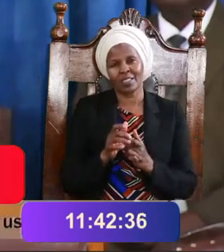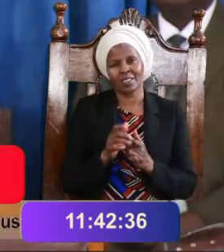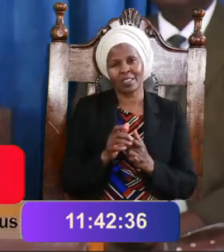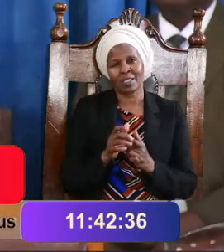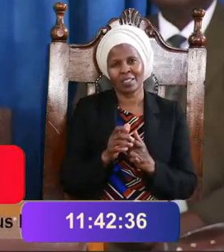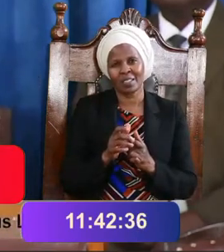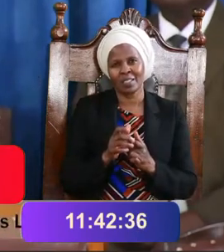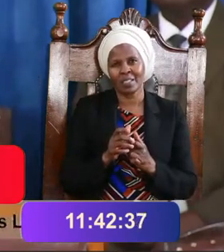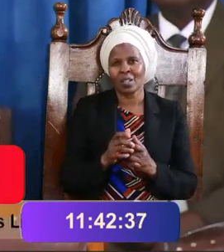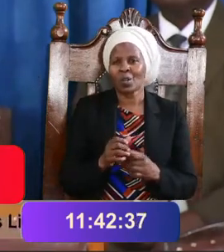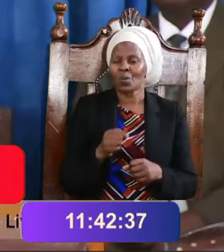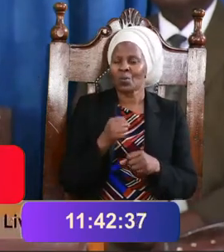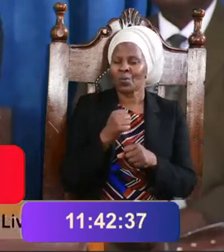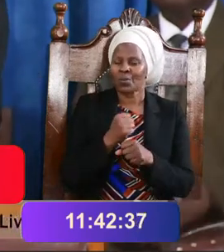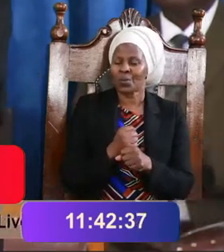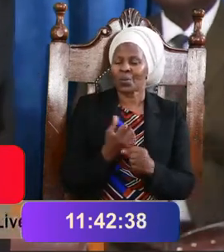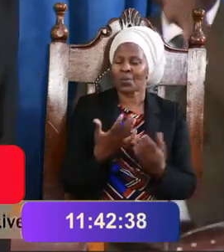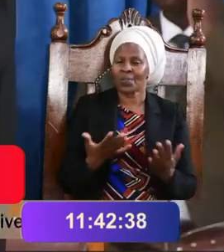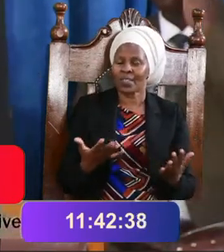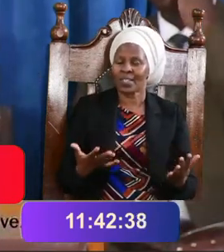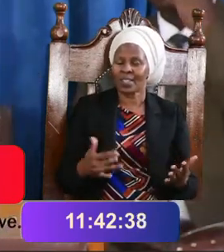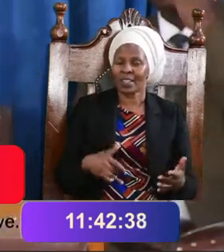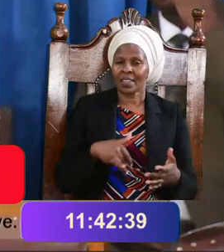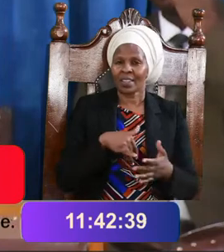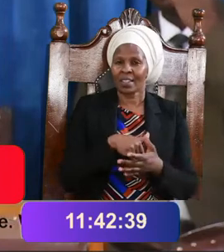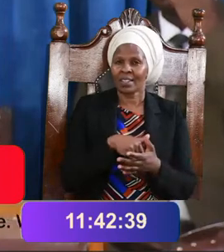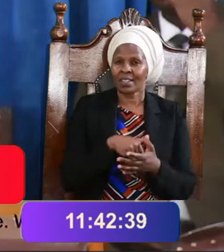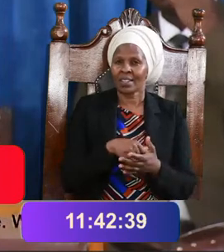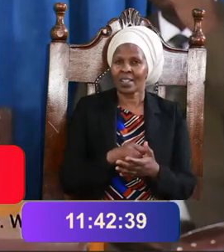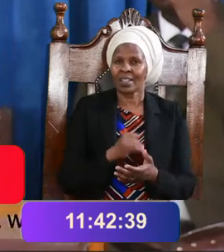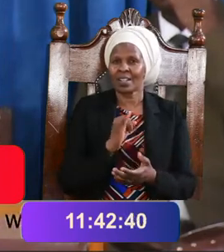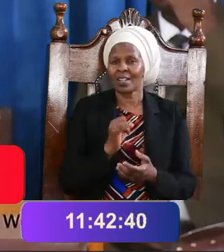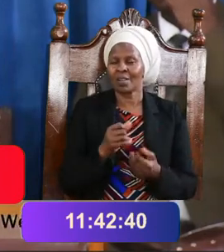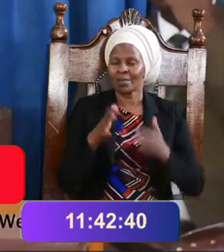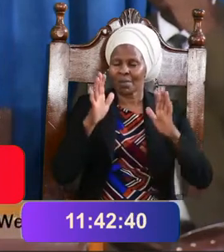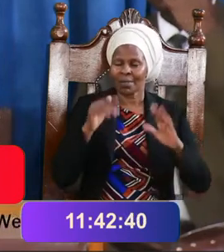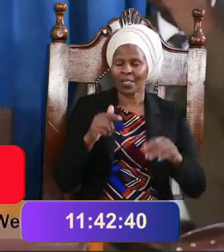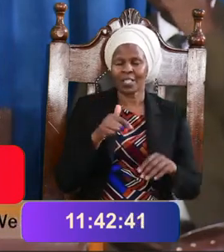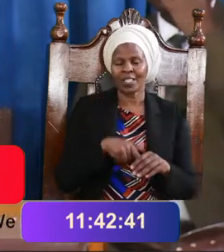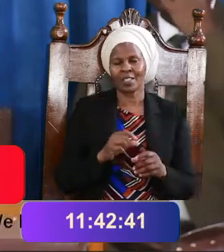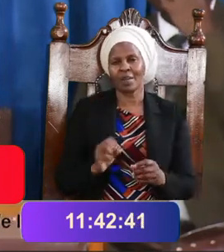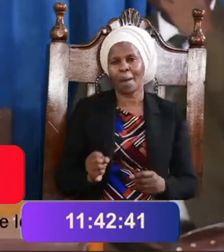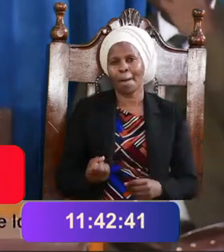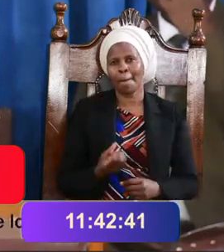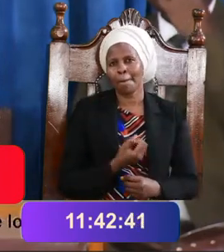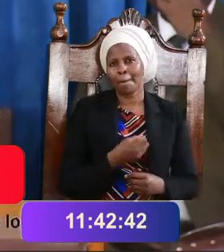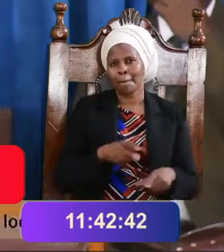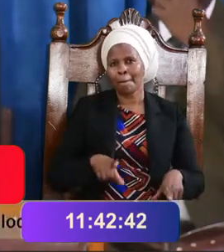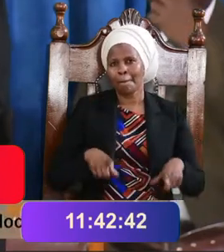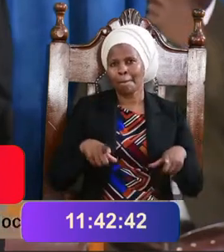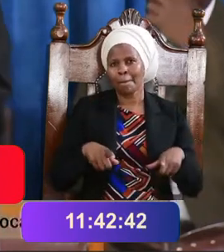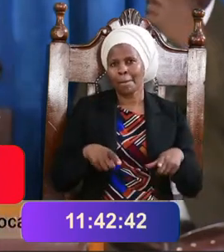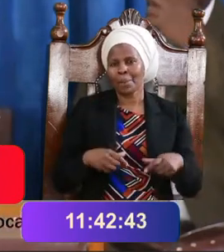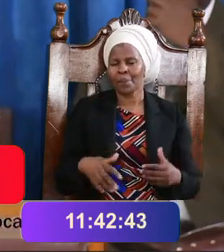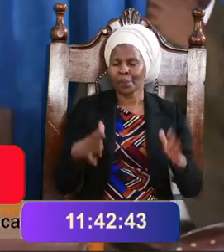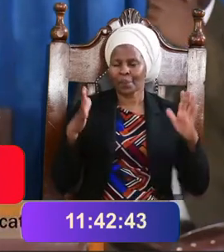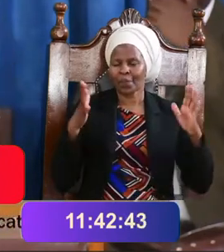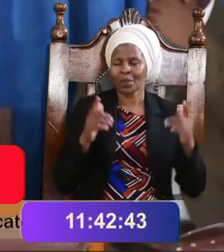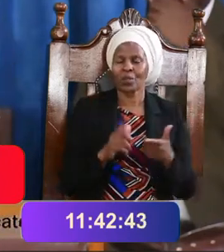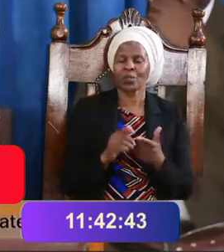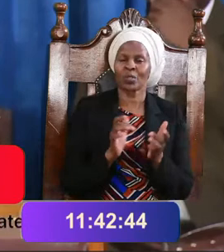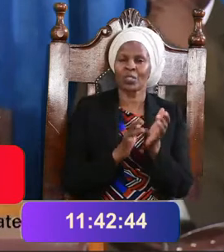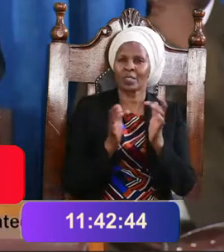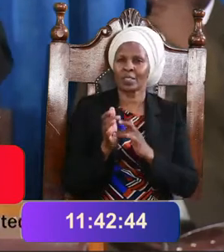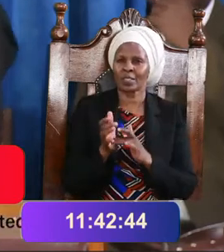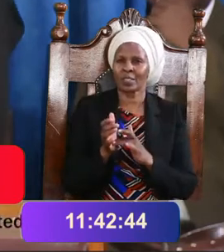alikuwa anafanya mambo ambayo ni ya ajabu katika maisha ya watu. Kushangiliwa kule kwake ni kwa sababu